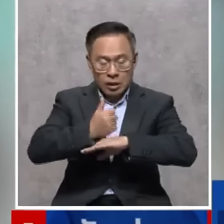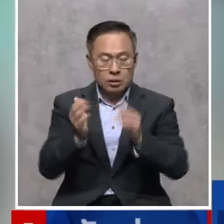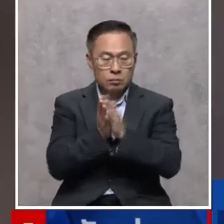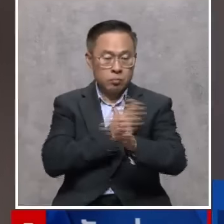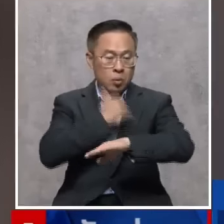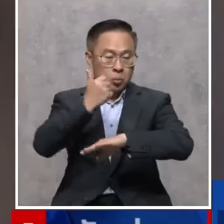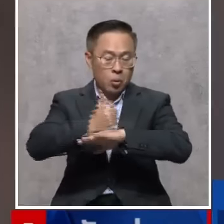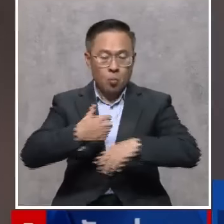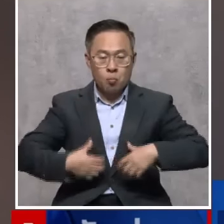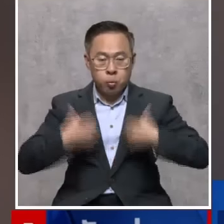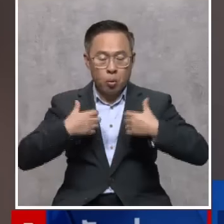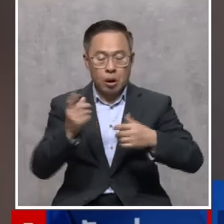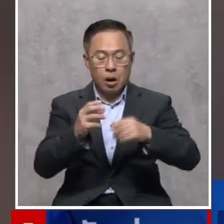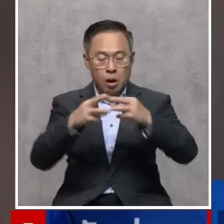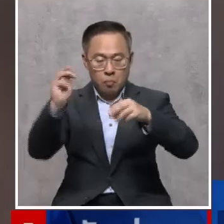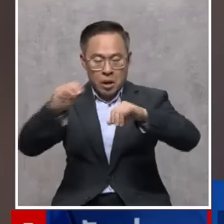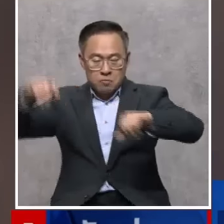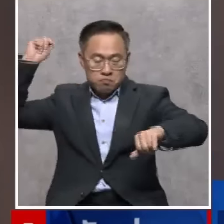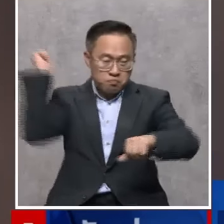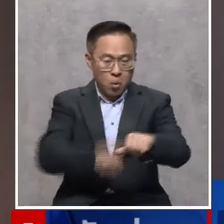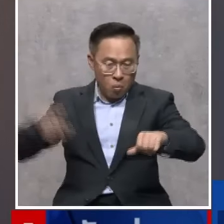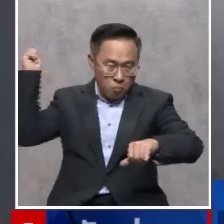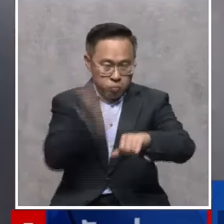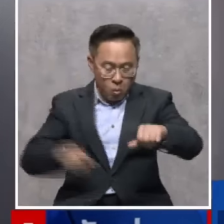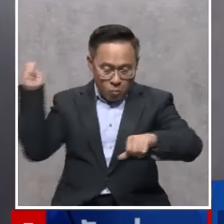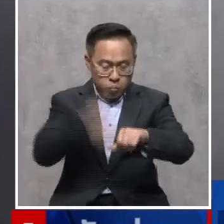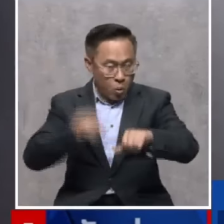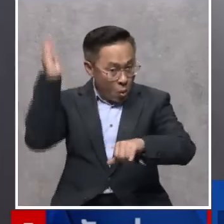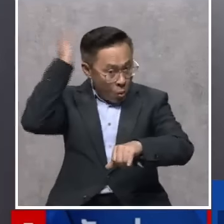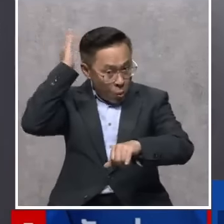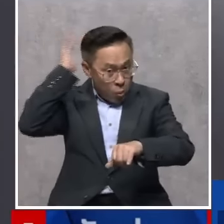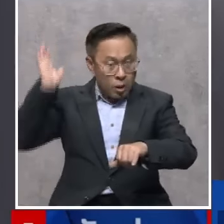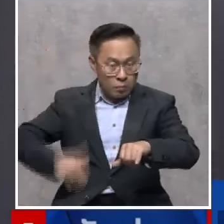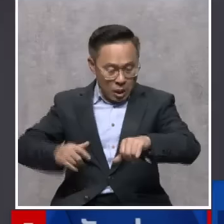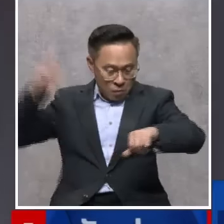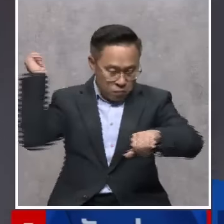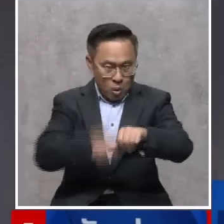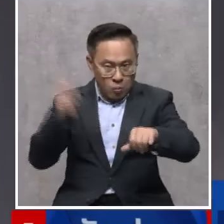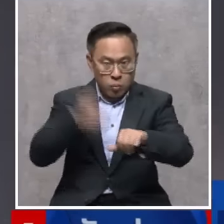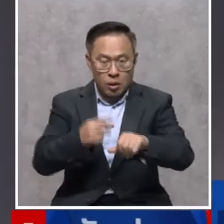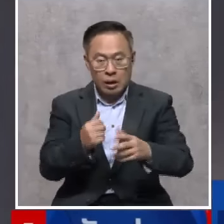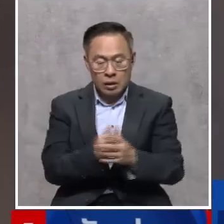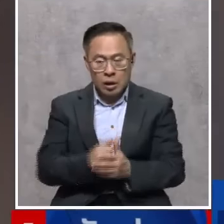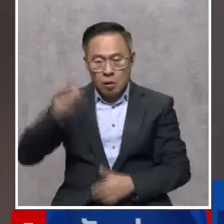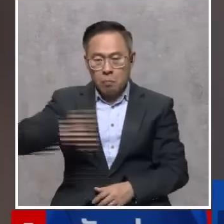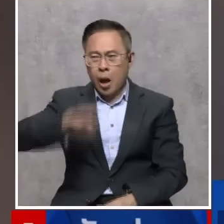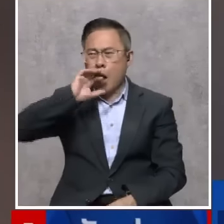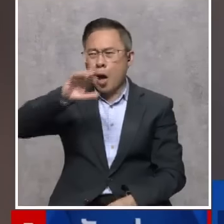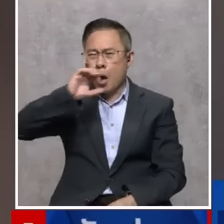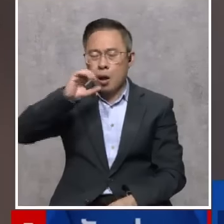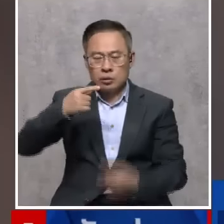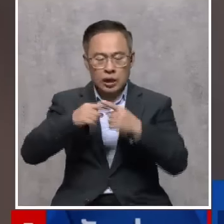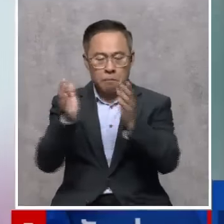าสวัดเนี่ยไม่มีความเมตตากรุณาเลยฟาดเข้าไปขนาดสุนัขมันร้องขนาดนี้นะคะ